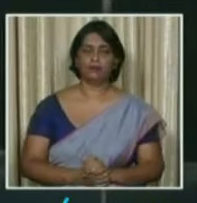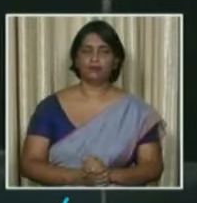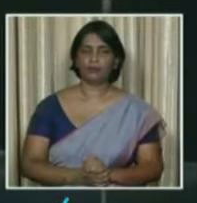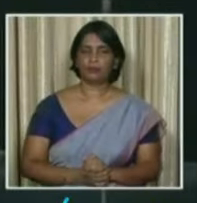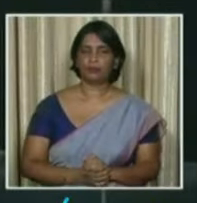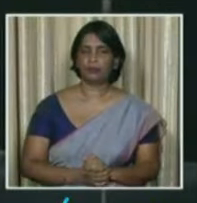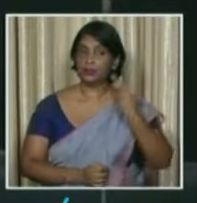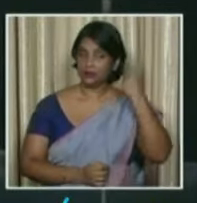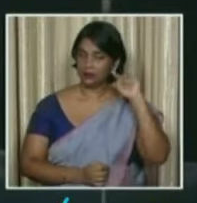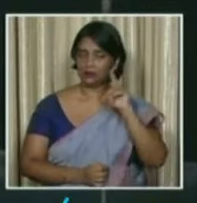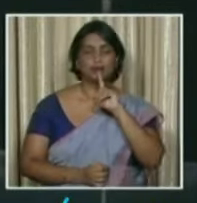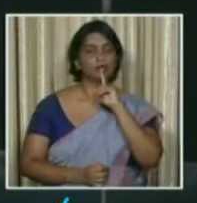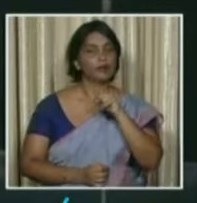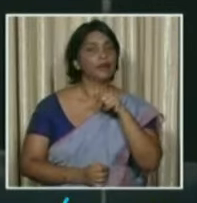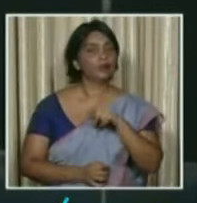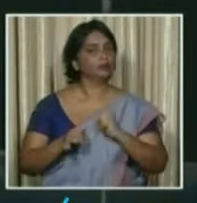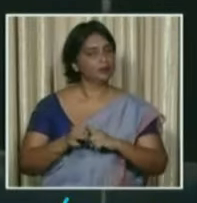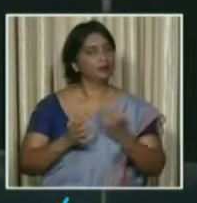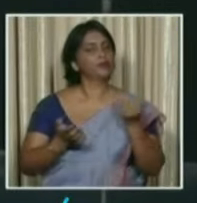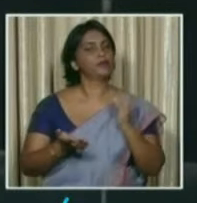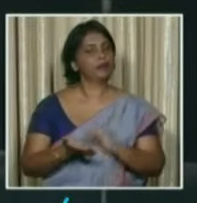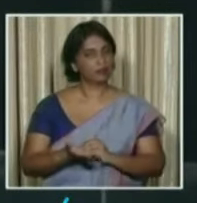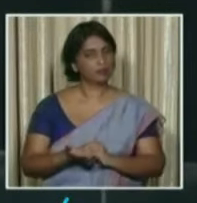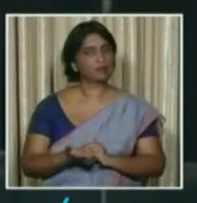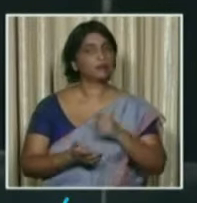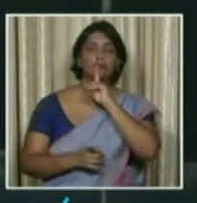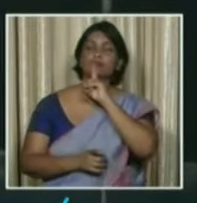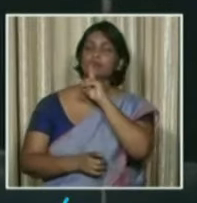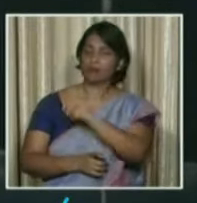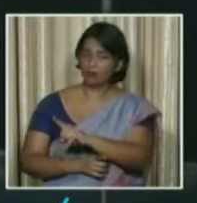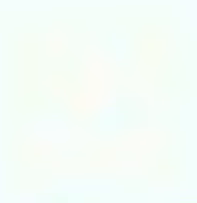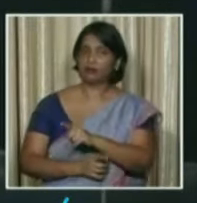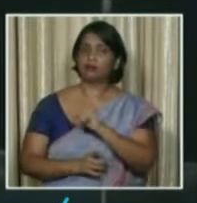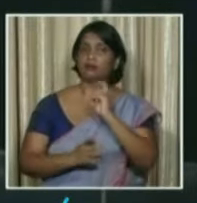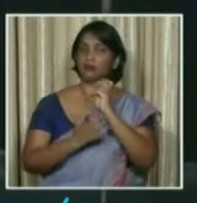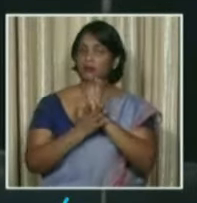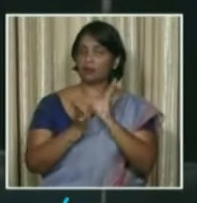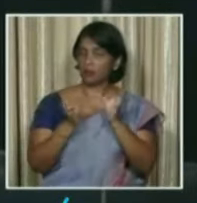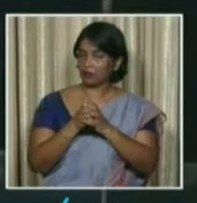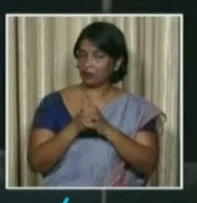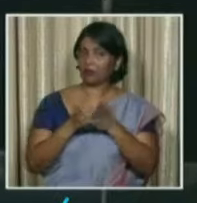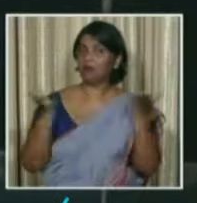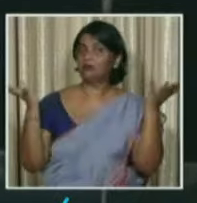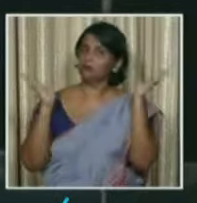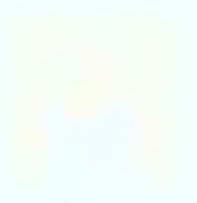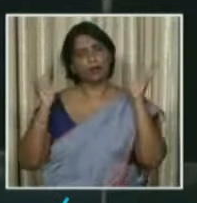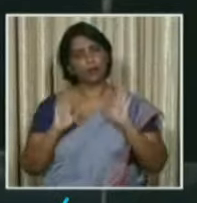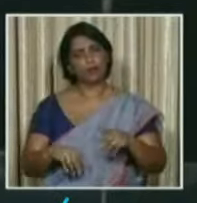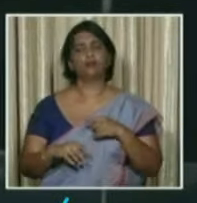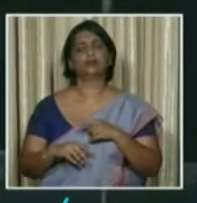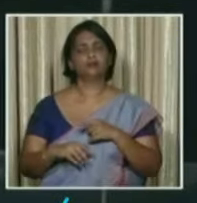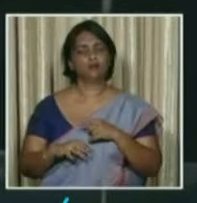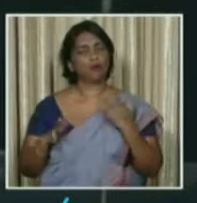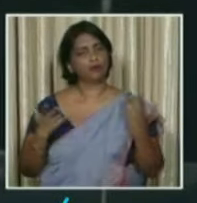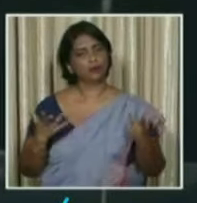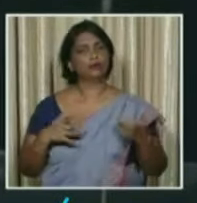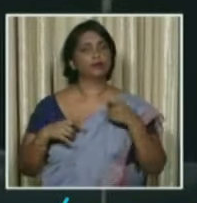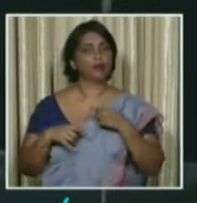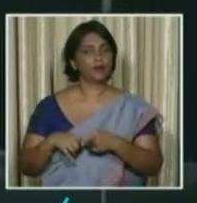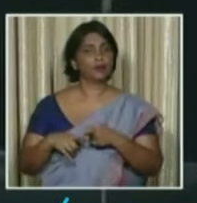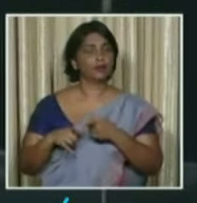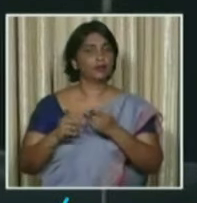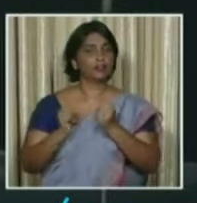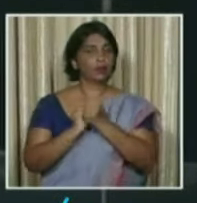මම ඊයේ කිව්වා මේ ප්‍රශ්නේ නැවත ඔබතුමාට යොමු කරන්න ඕනේ. ව්‍යවස්ථාදායක සභාව කැඳවීම හෝ නොකිරීම හෝ මේ